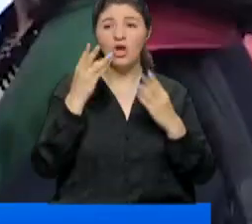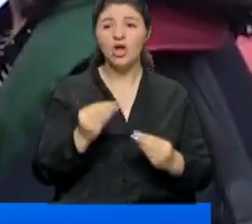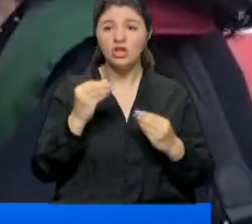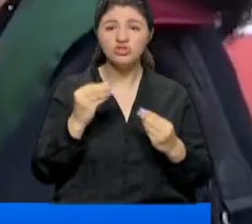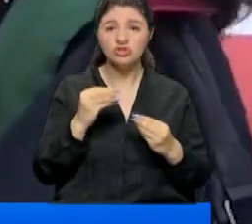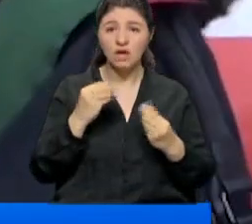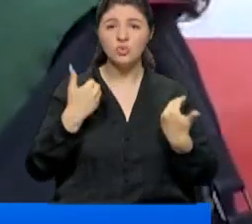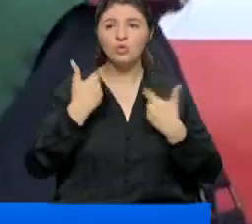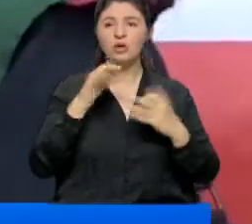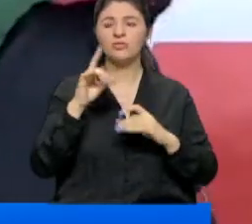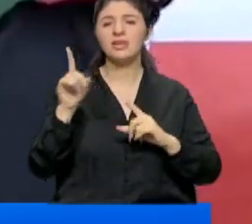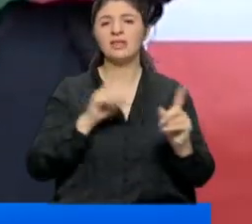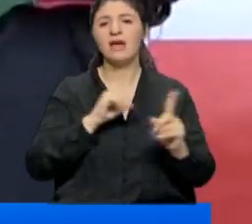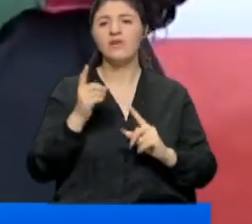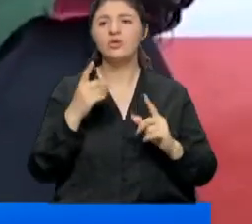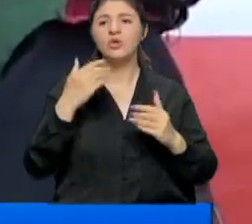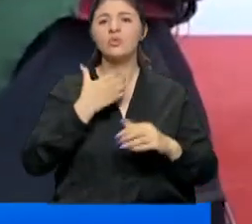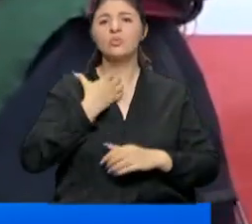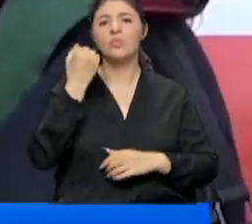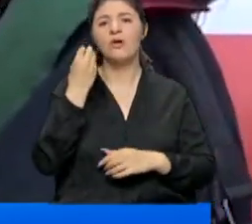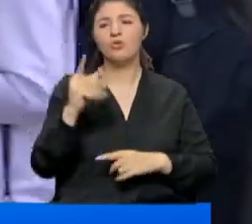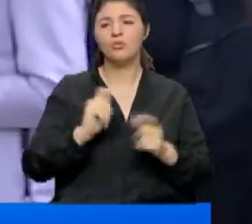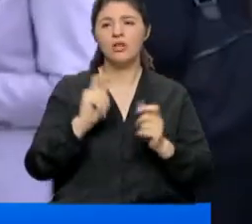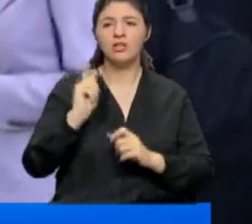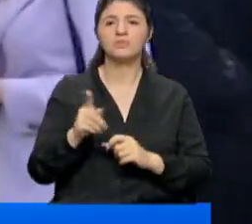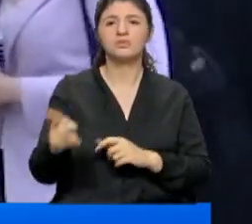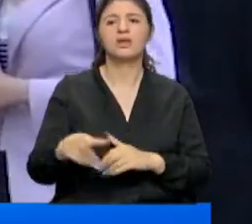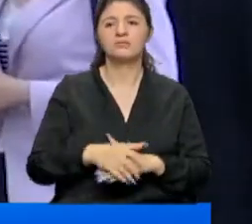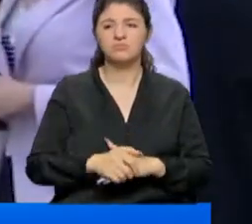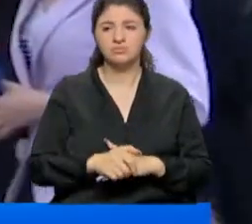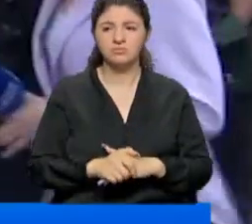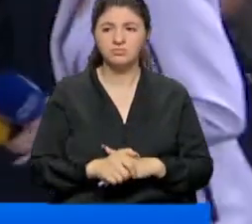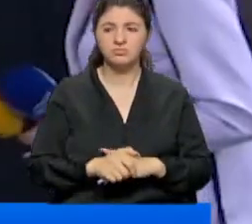sonuçlanacak Hukuksuz bir davranı kurbanı olarak kullanılırlar